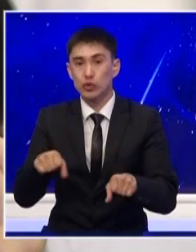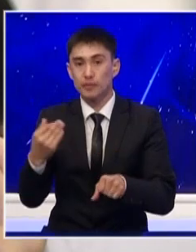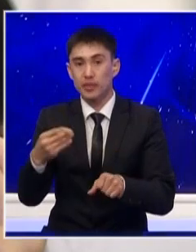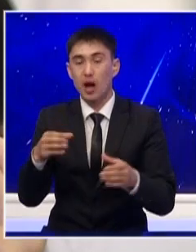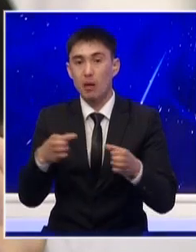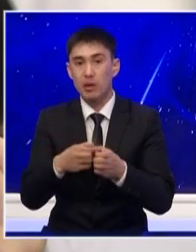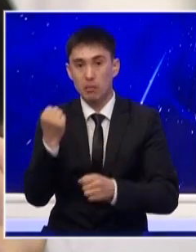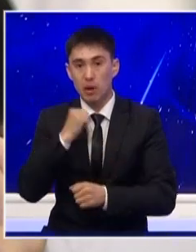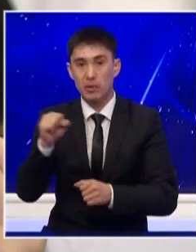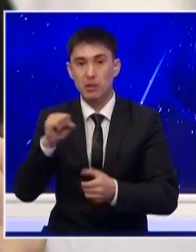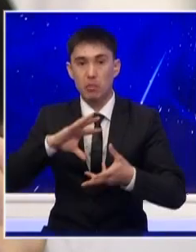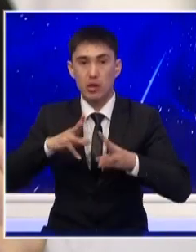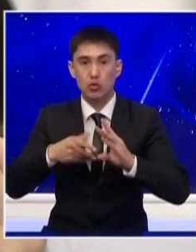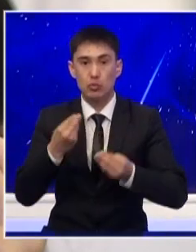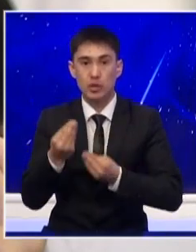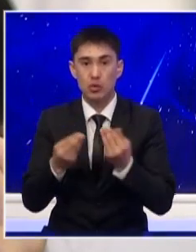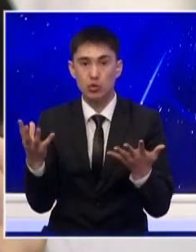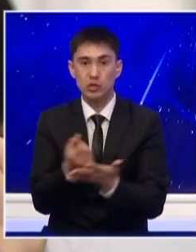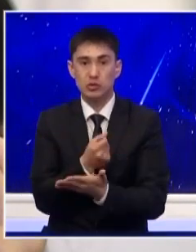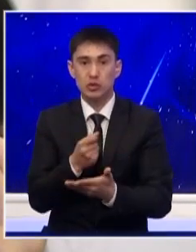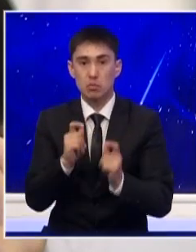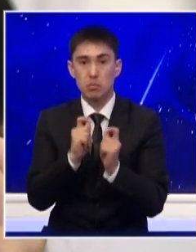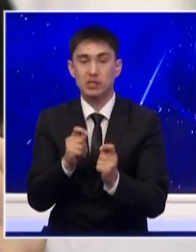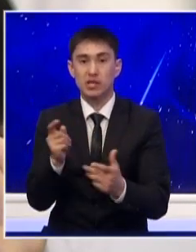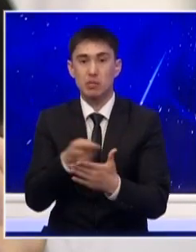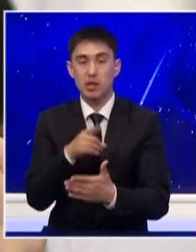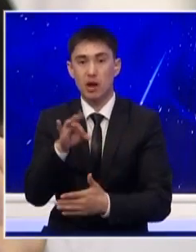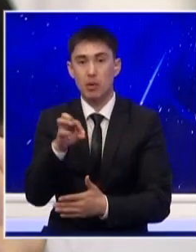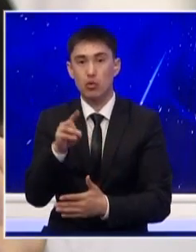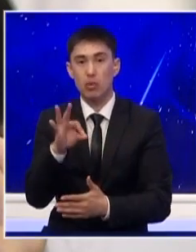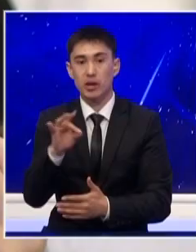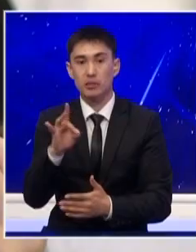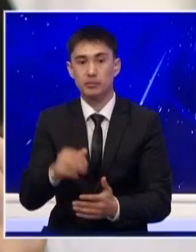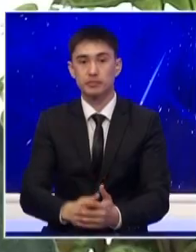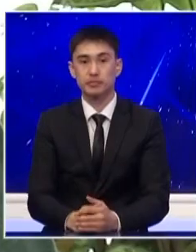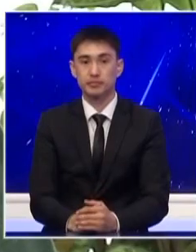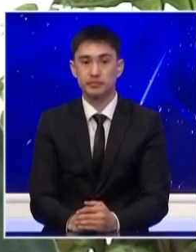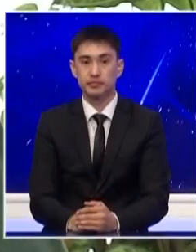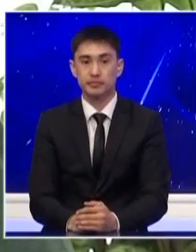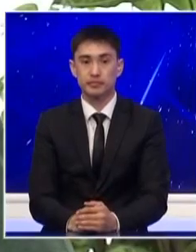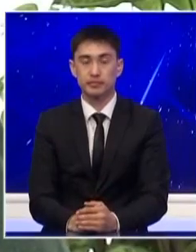А команда-победитель по итогам игры удостоилась приза имени Рахмана Умара.